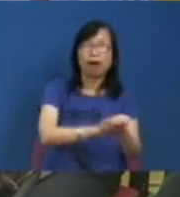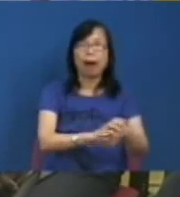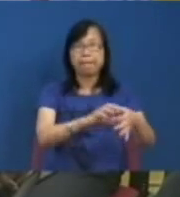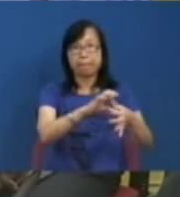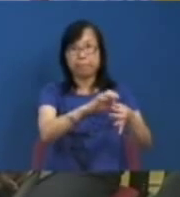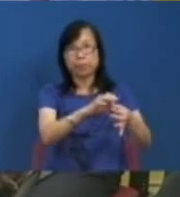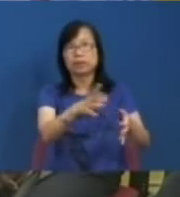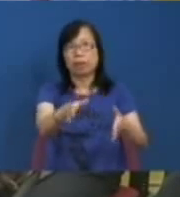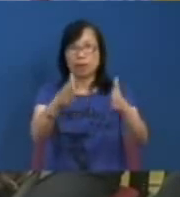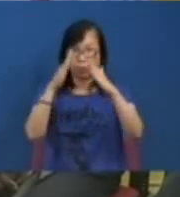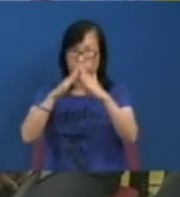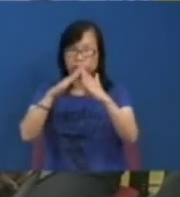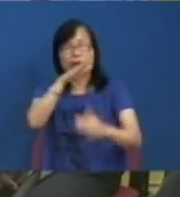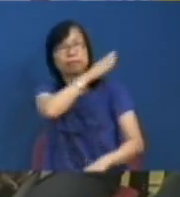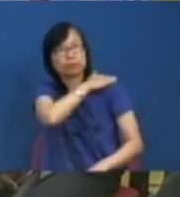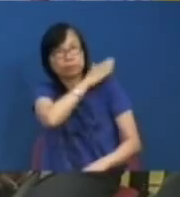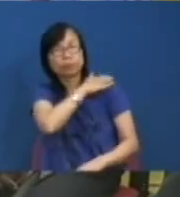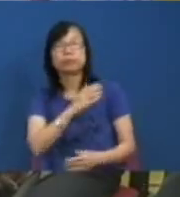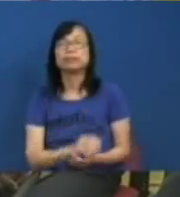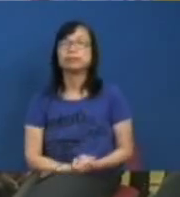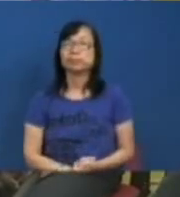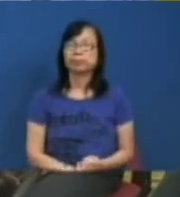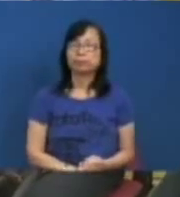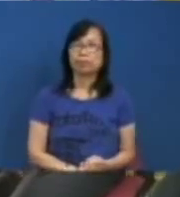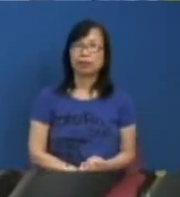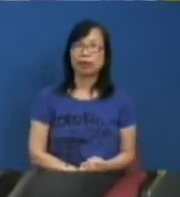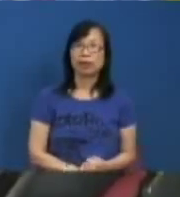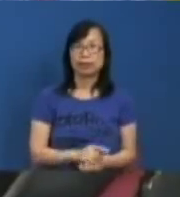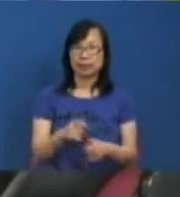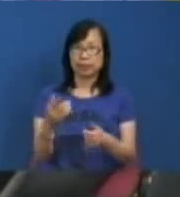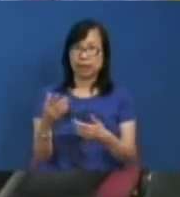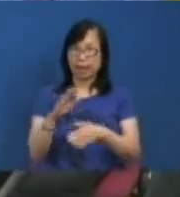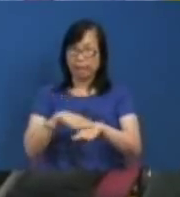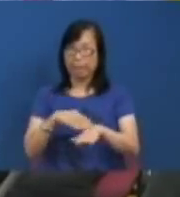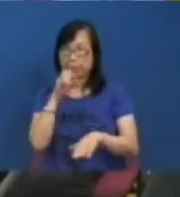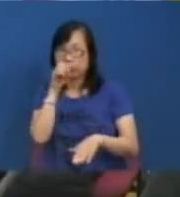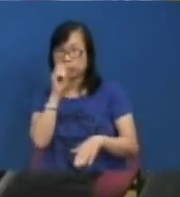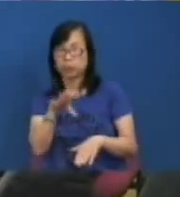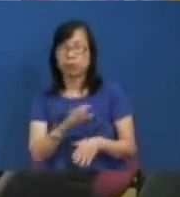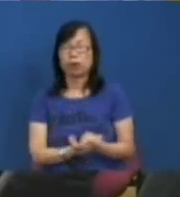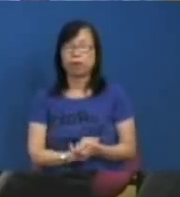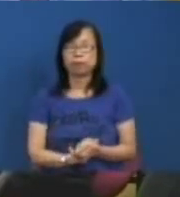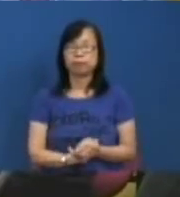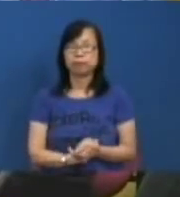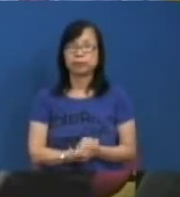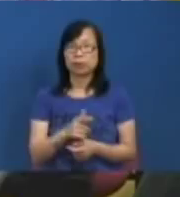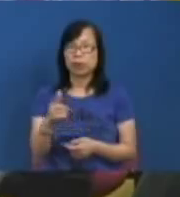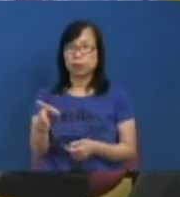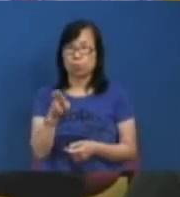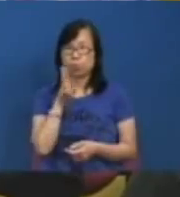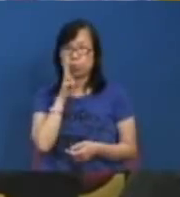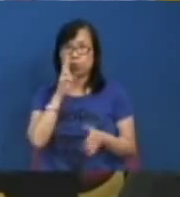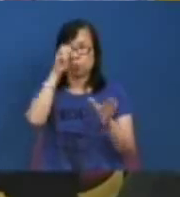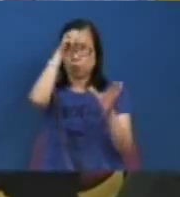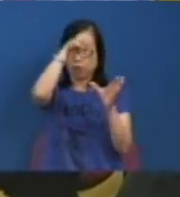係住户去負責嘅。咁如果頭先你哋所講嗰個 case 咧，如果個滲漏